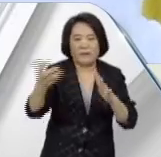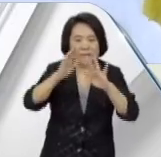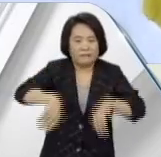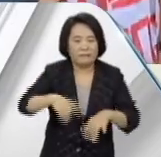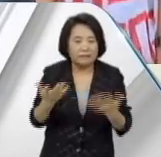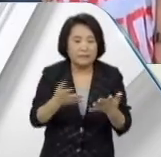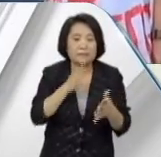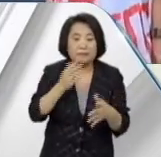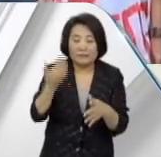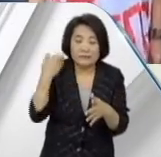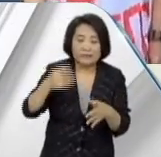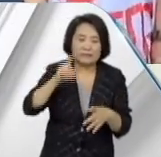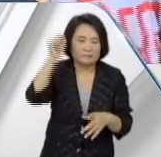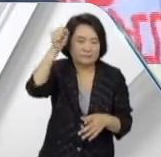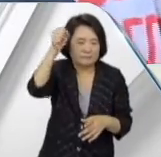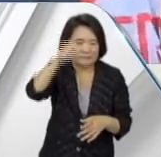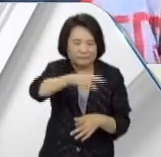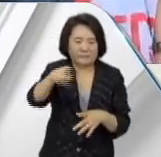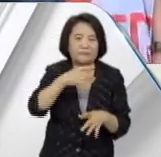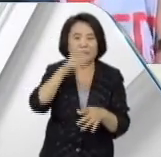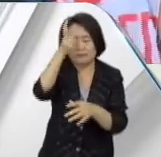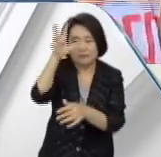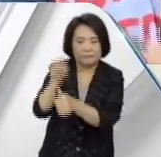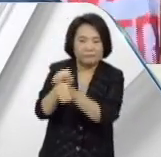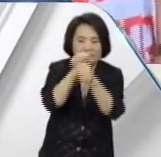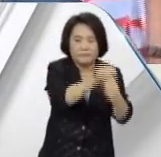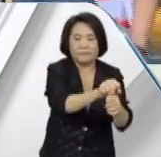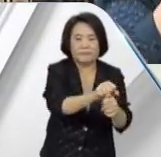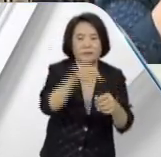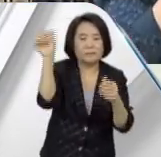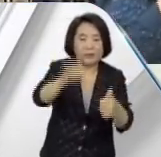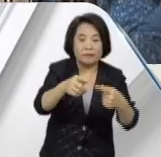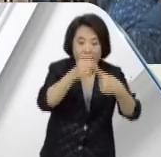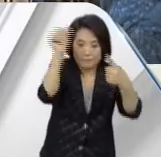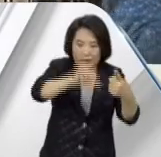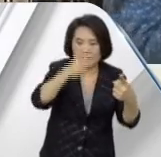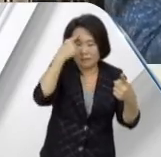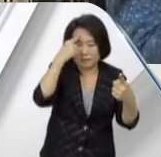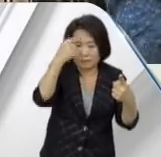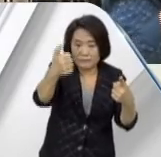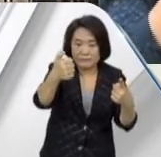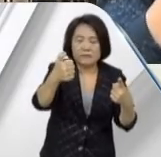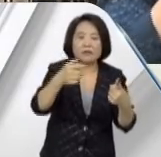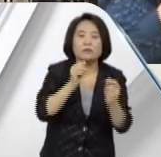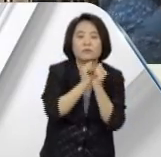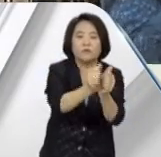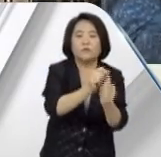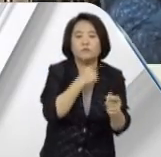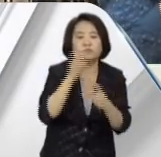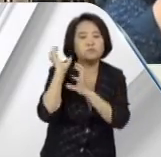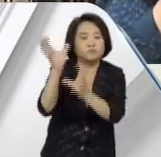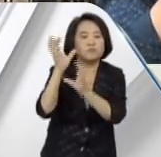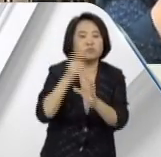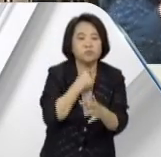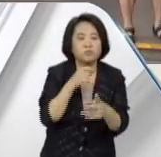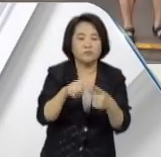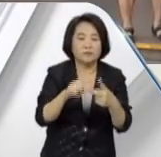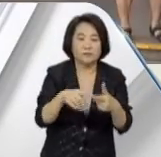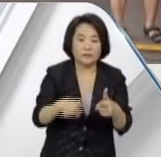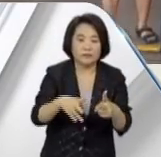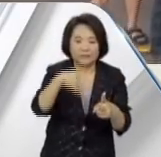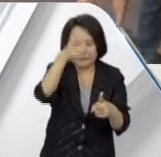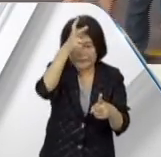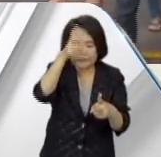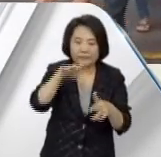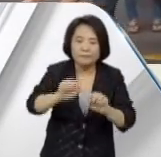院判劳松书剥夺权益，以此一审外观五十年的研判，以致使民众强调经营的情形明明是警方侵财